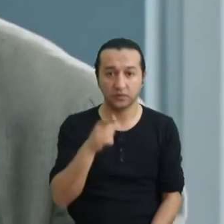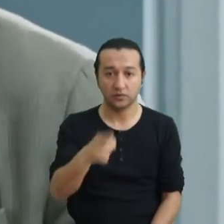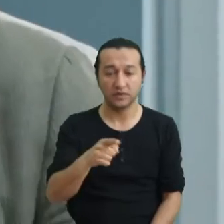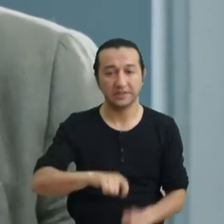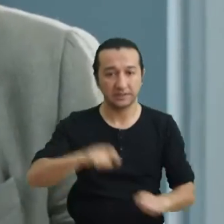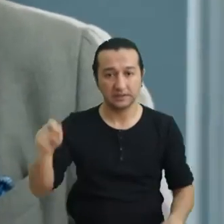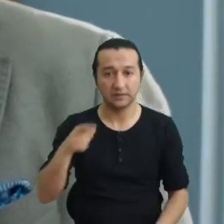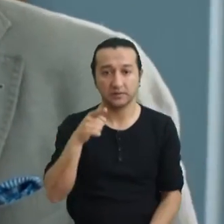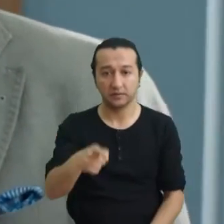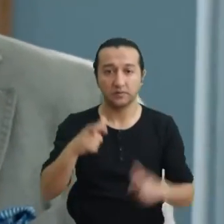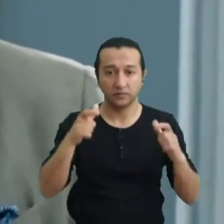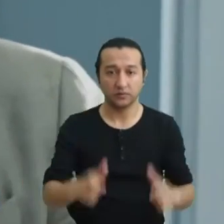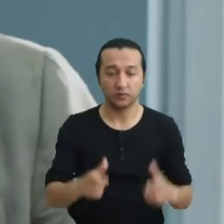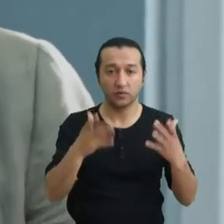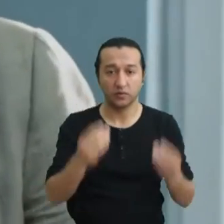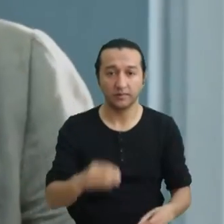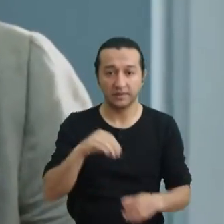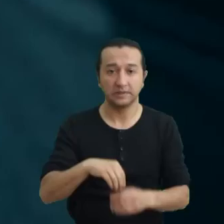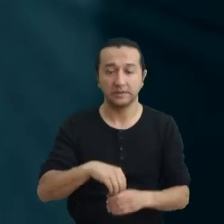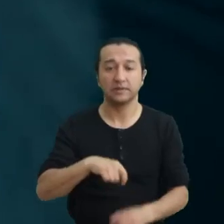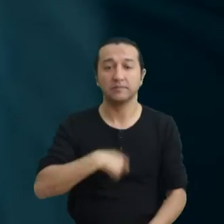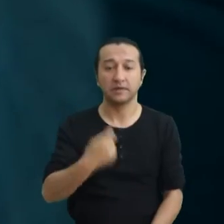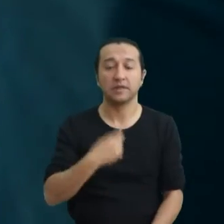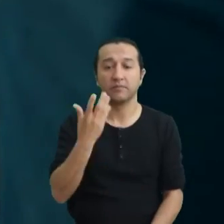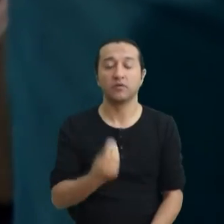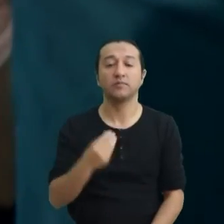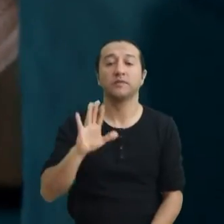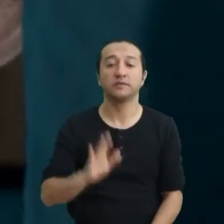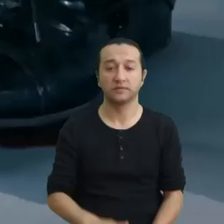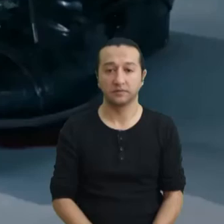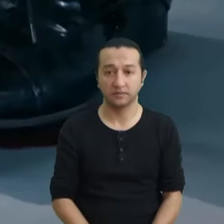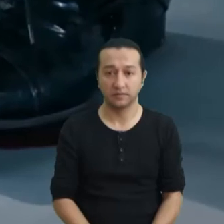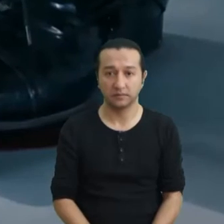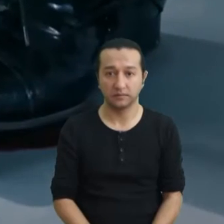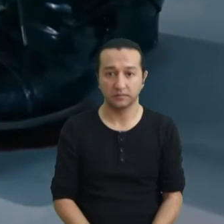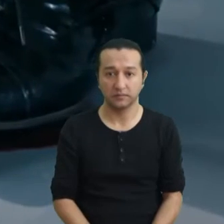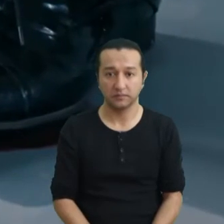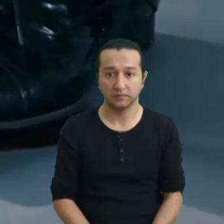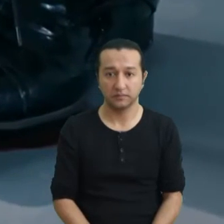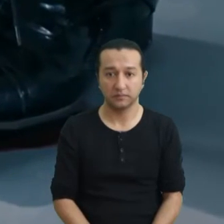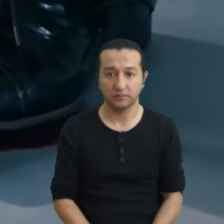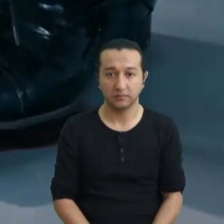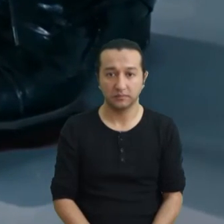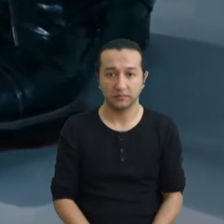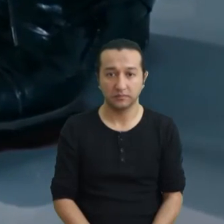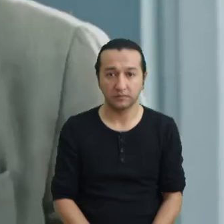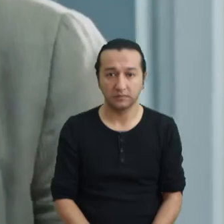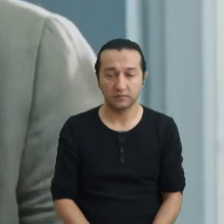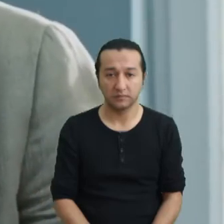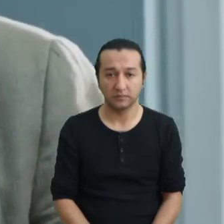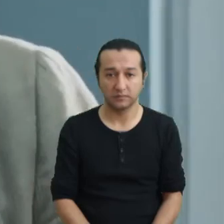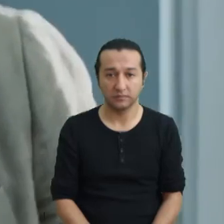çıkar da burada durmak için bahanen kalmasın. Tayfun ağzından kanlı salyalar akıtarak